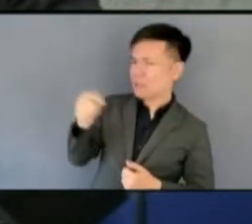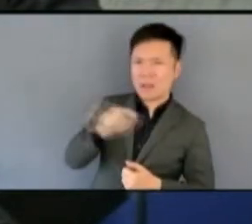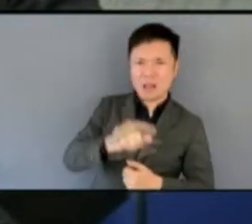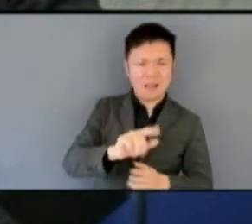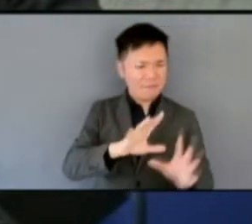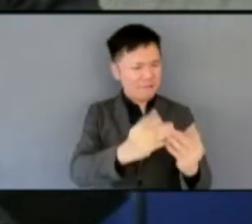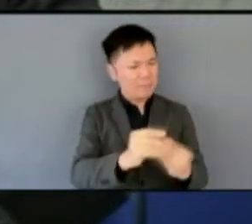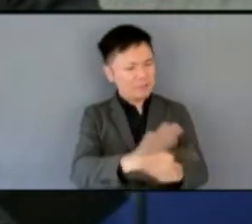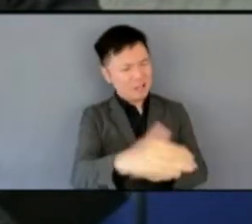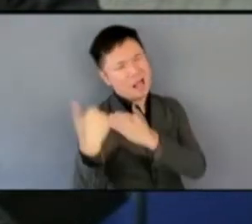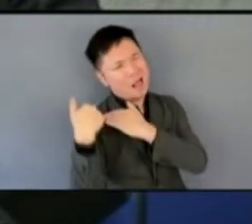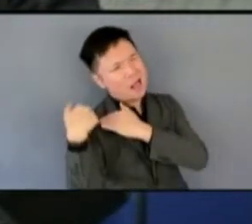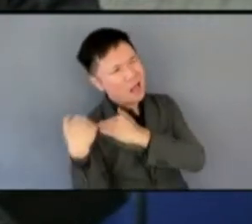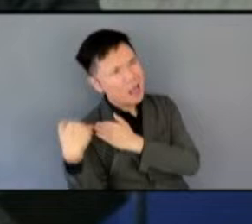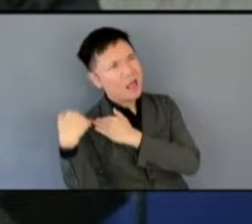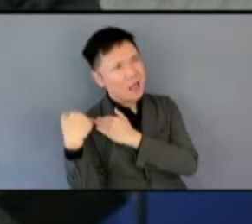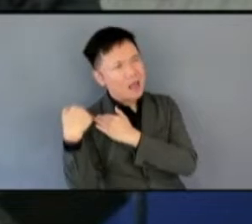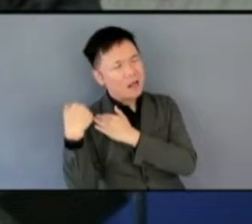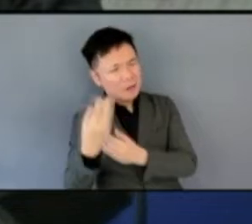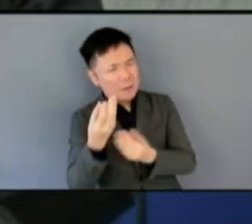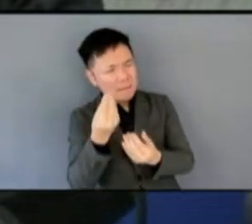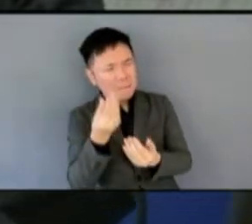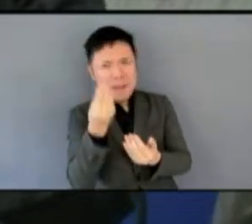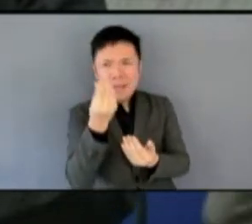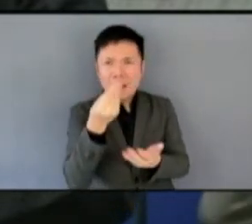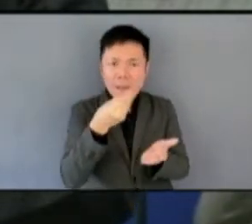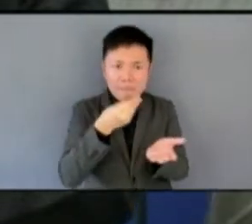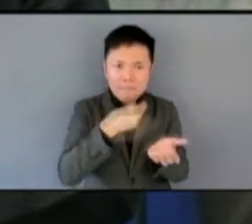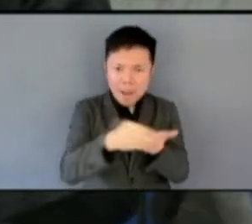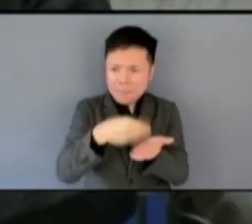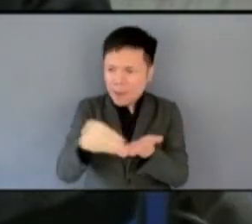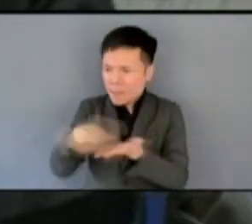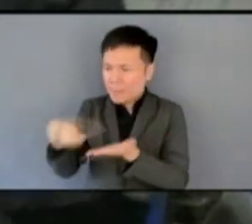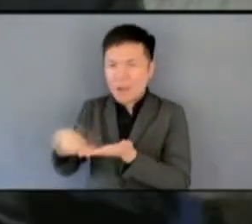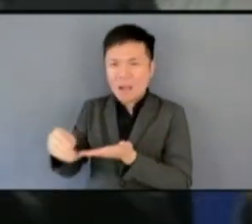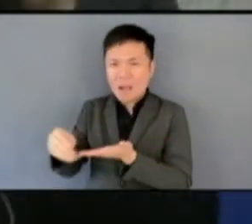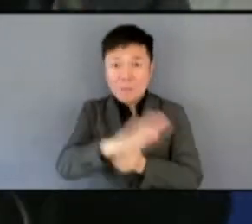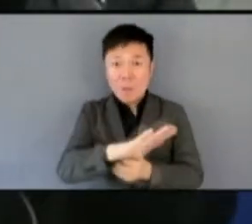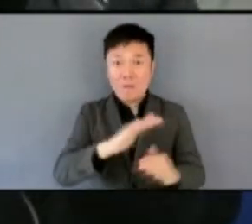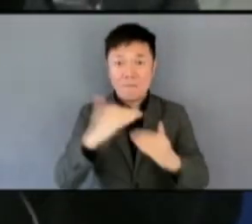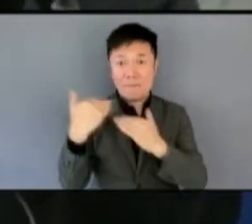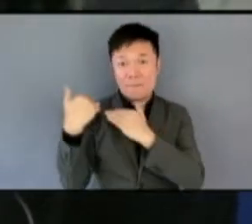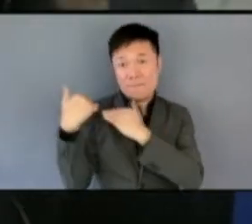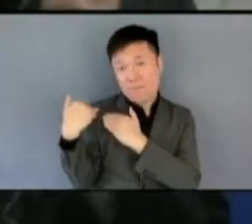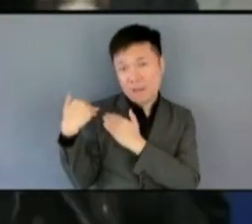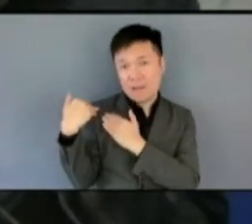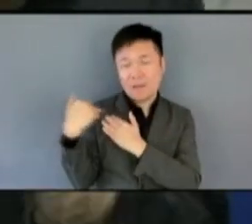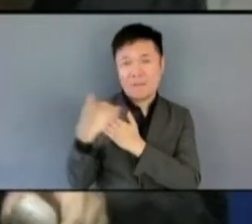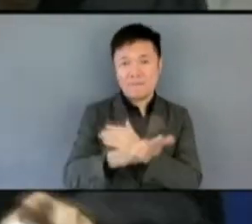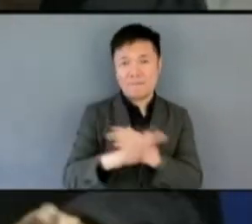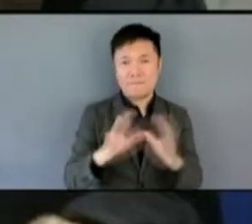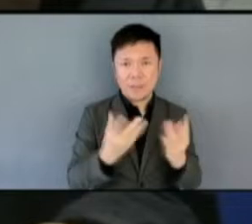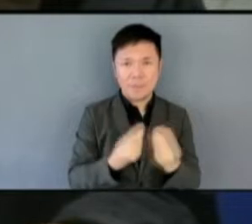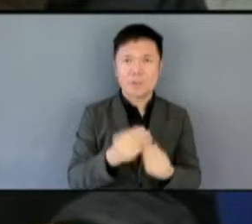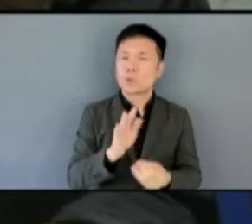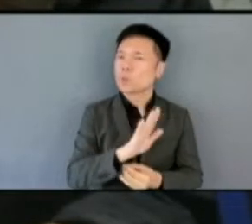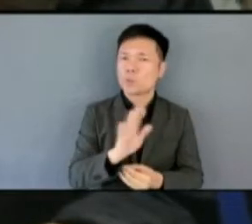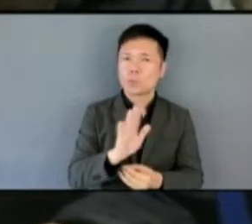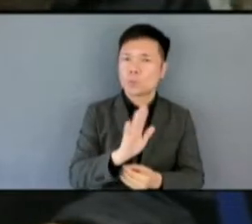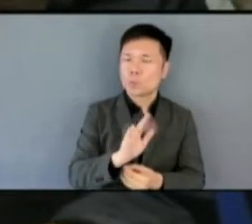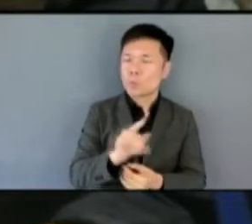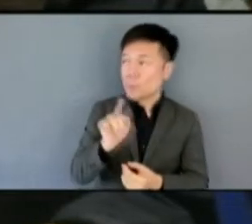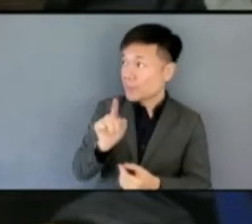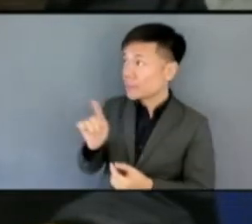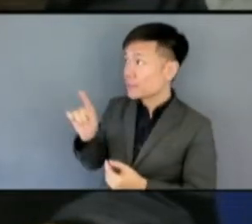Нет, конечно. Речь идет о том, чтобы государство со своей стороны выполняло свою